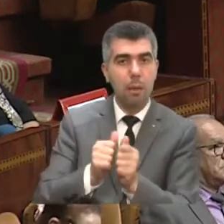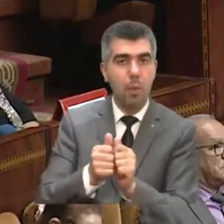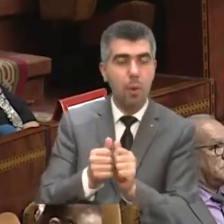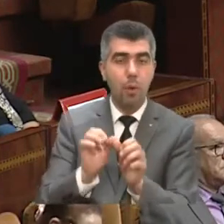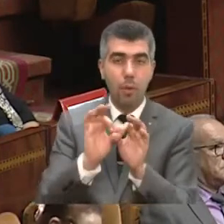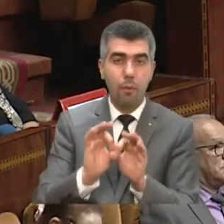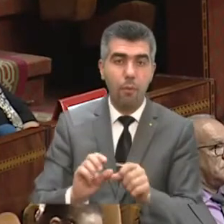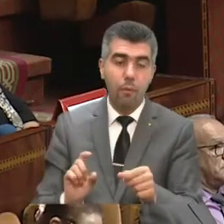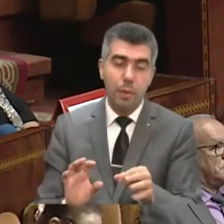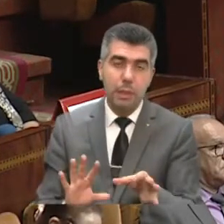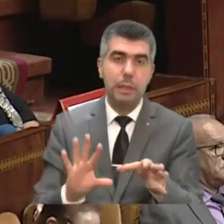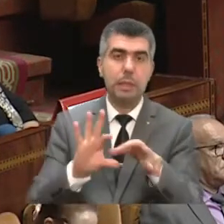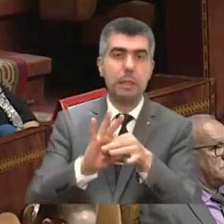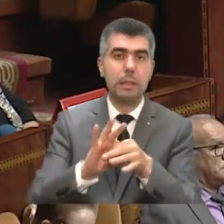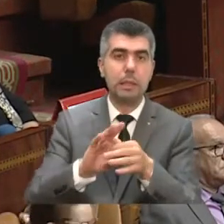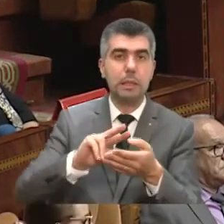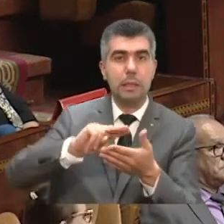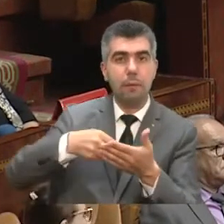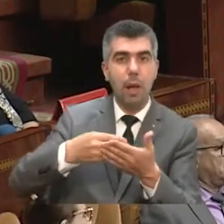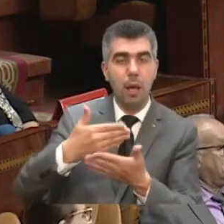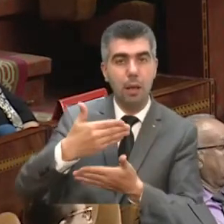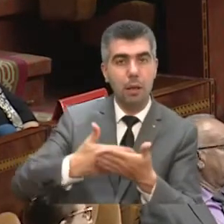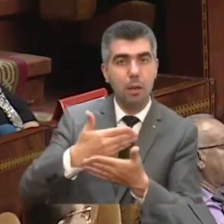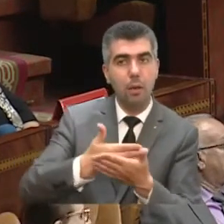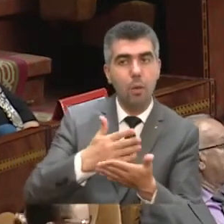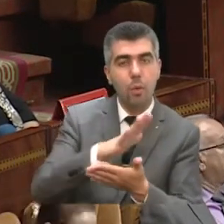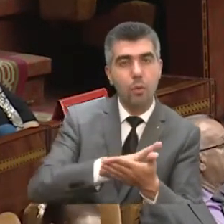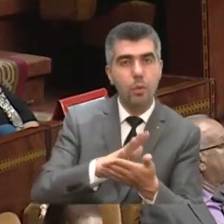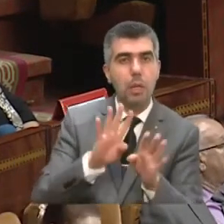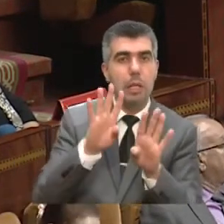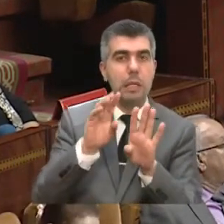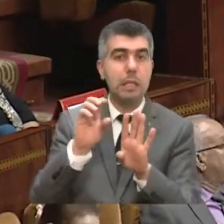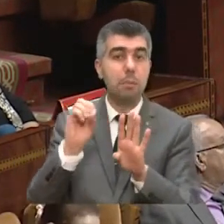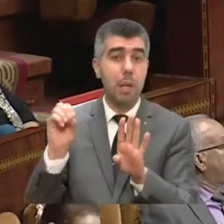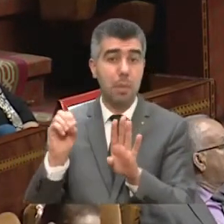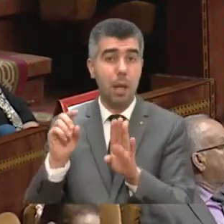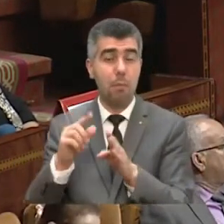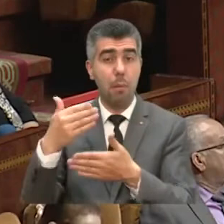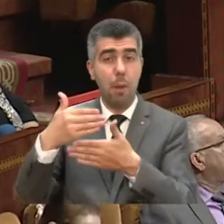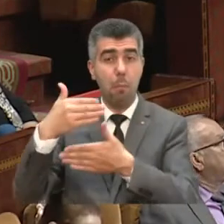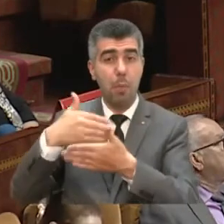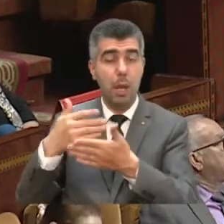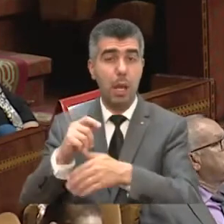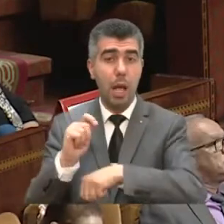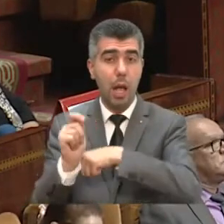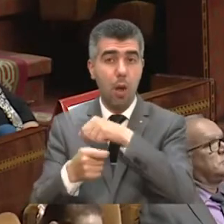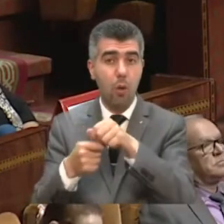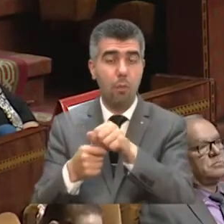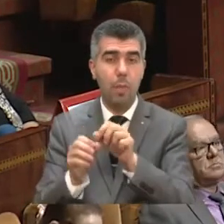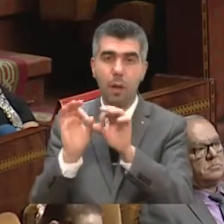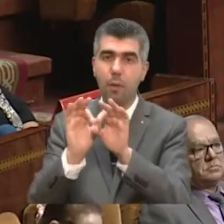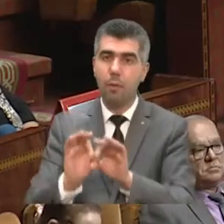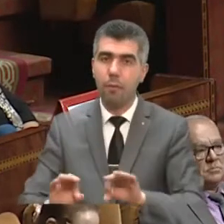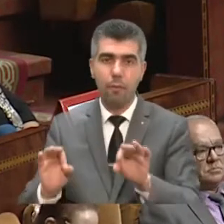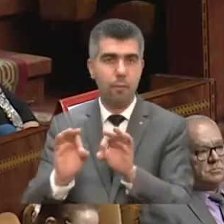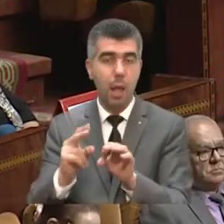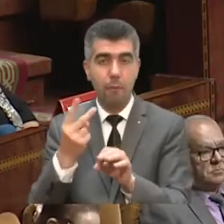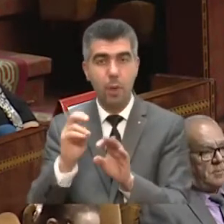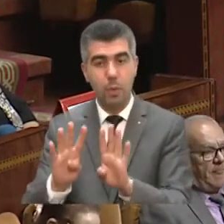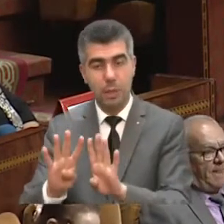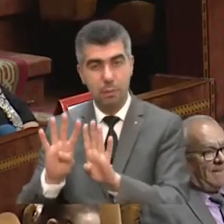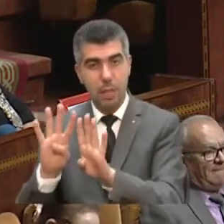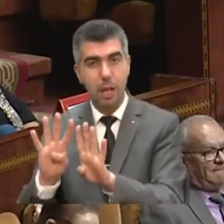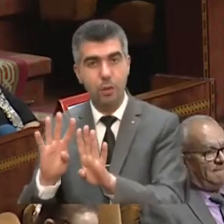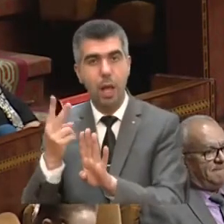لتمويل برنامج انجاز حوالي 800 ملعب للقرب من المجال القروي والشبه الحضري بين سنة 2018